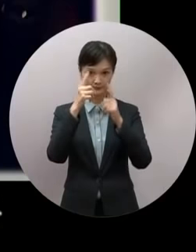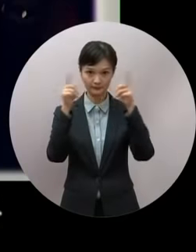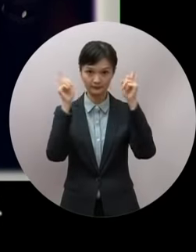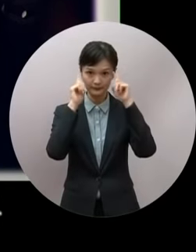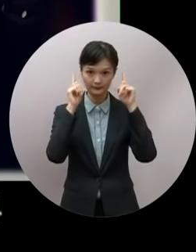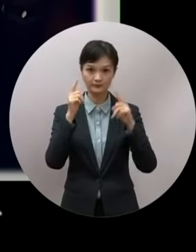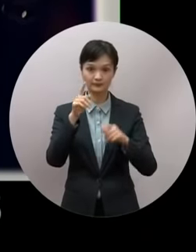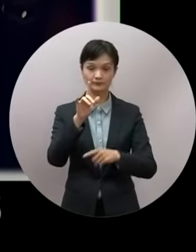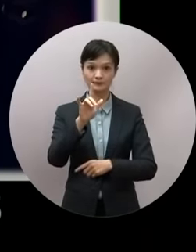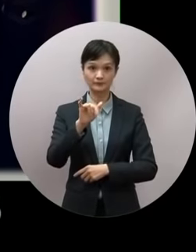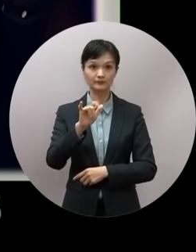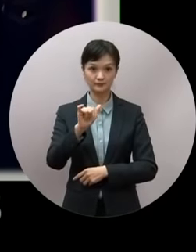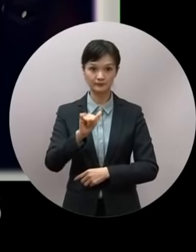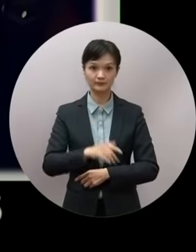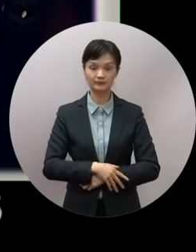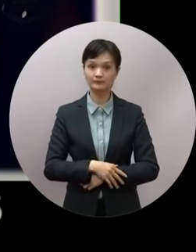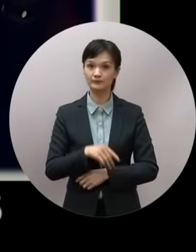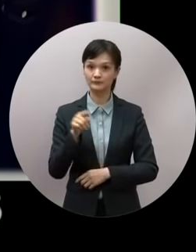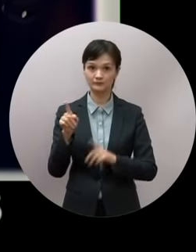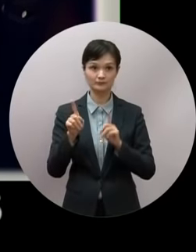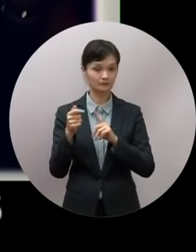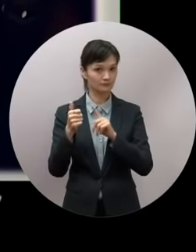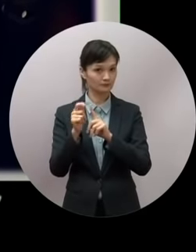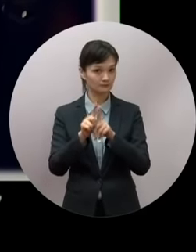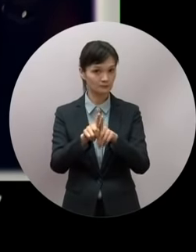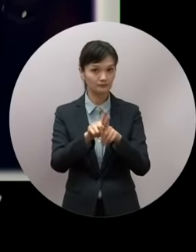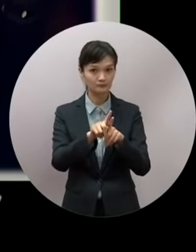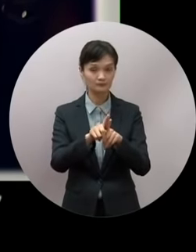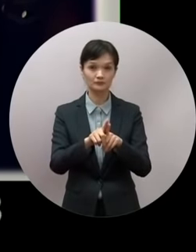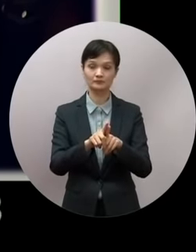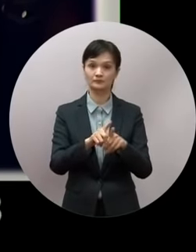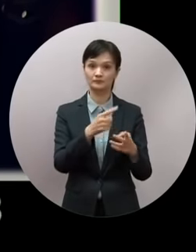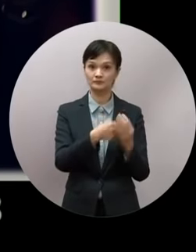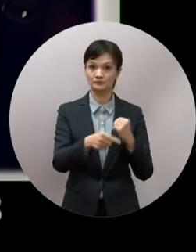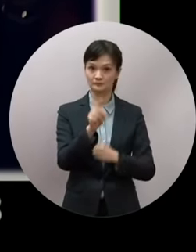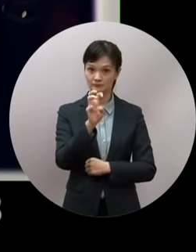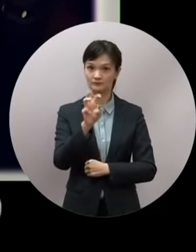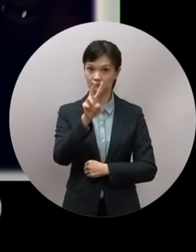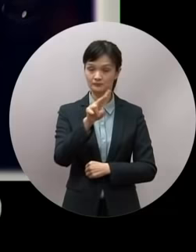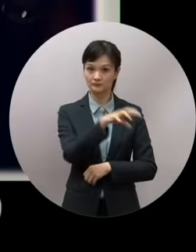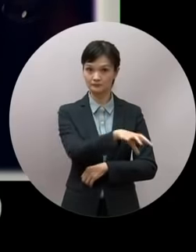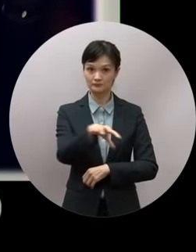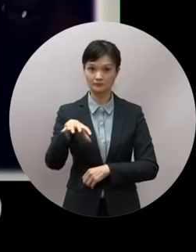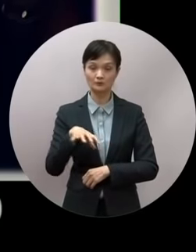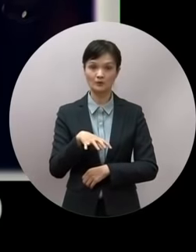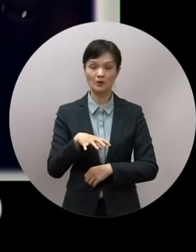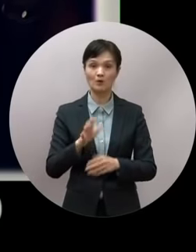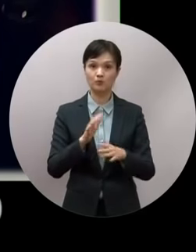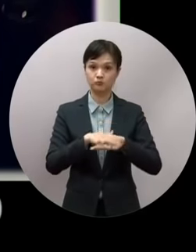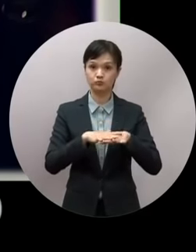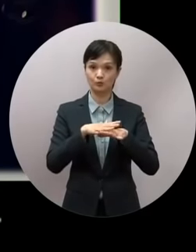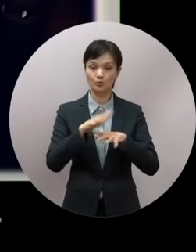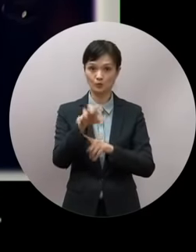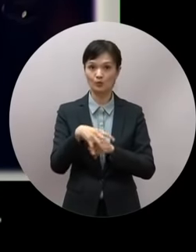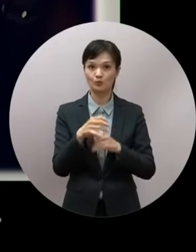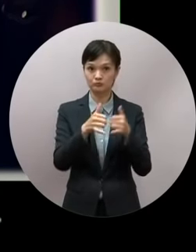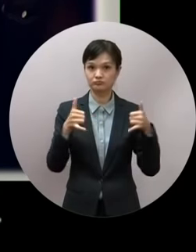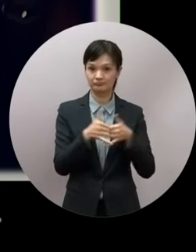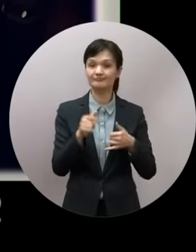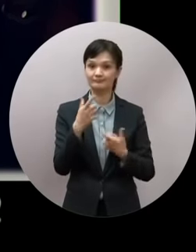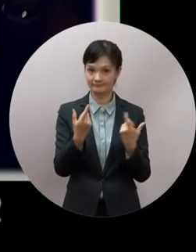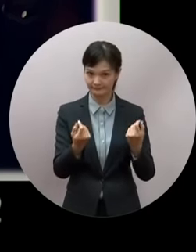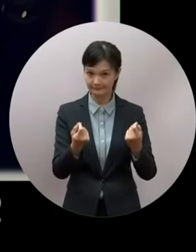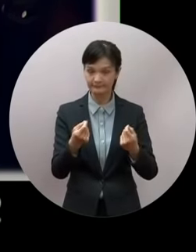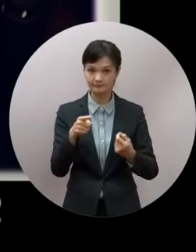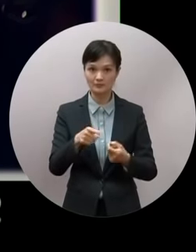陈章培伦教授，他陪伴32所实验小学，也是我们布农族的族人。他说，原住民族学